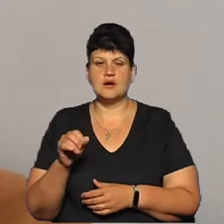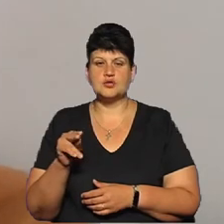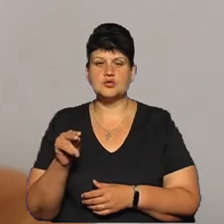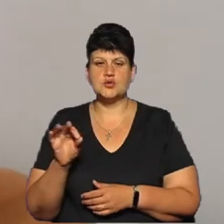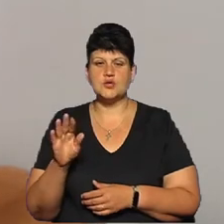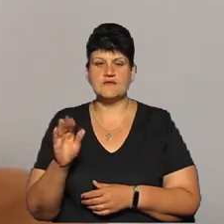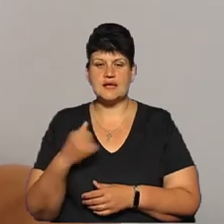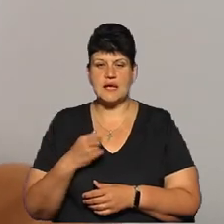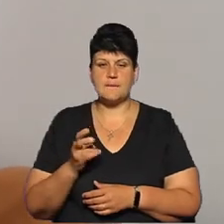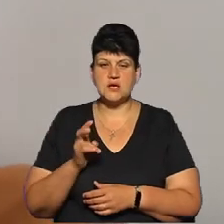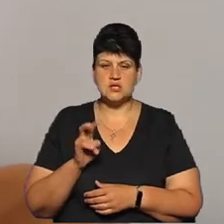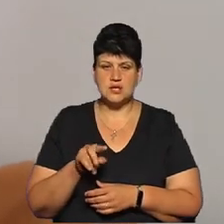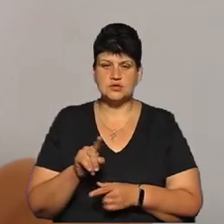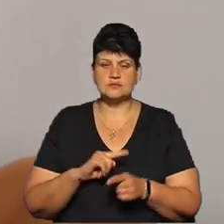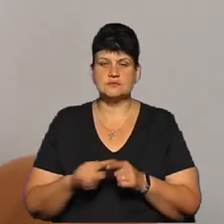щоб швидше